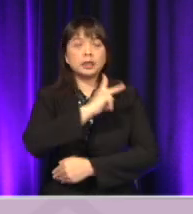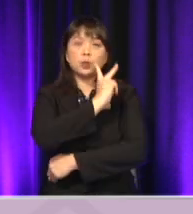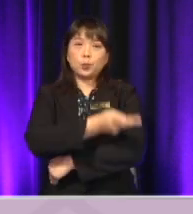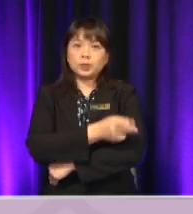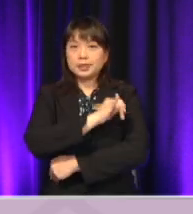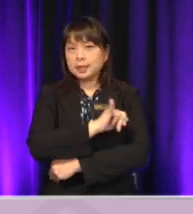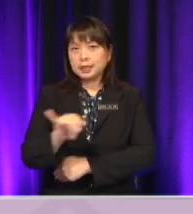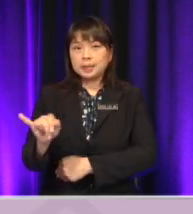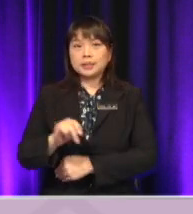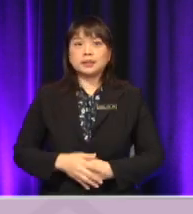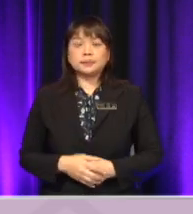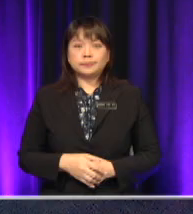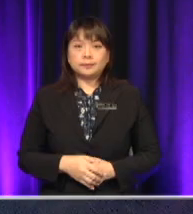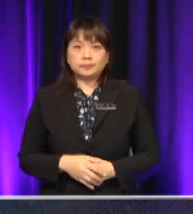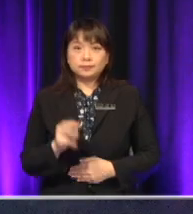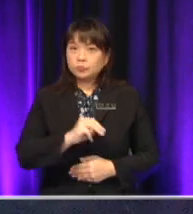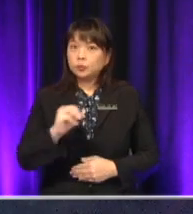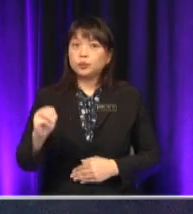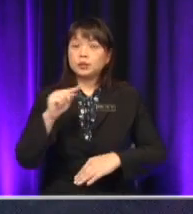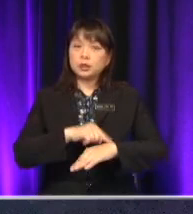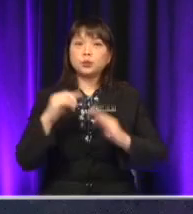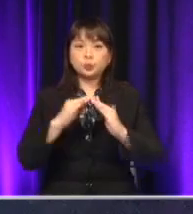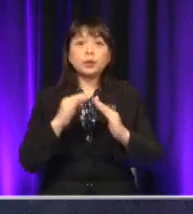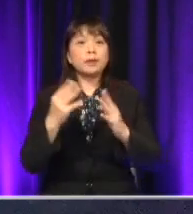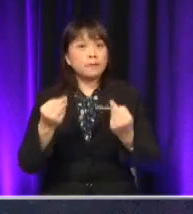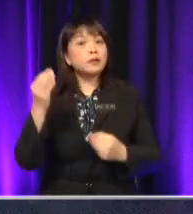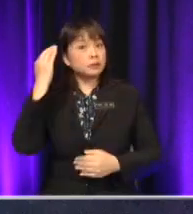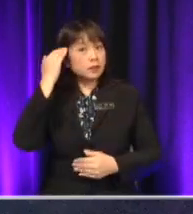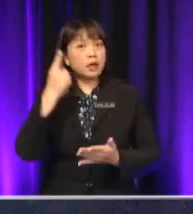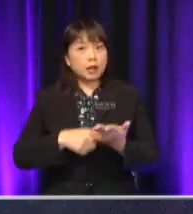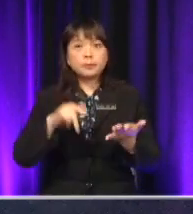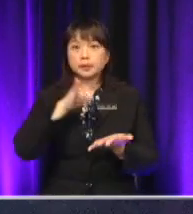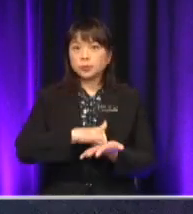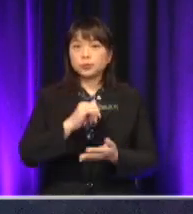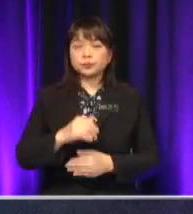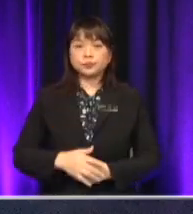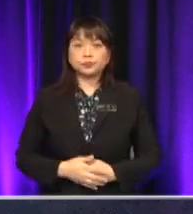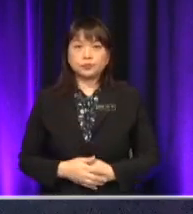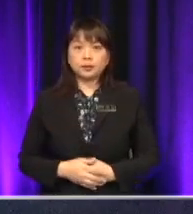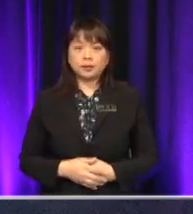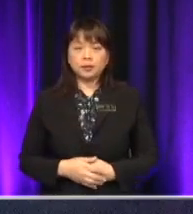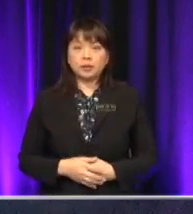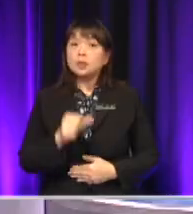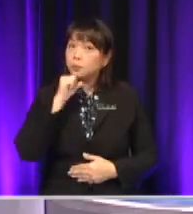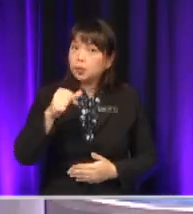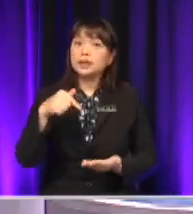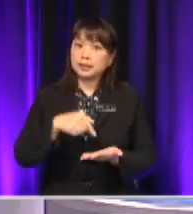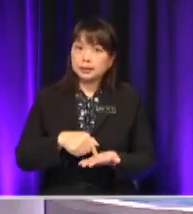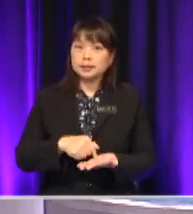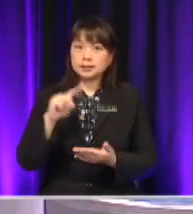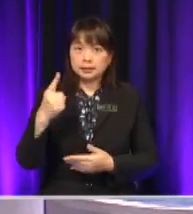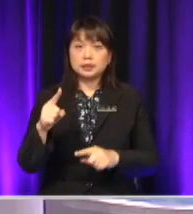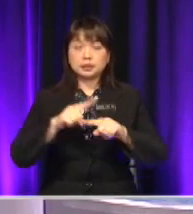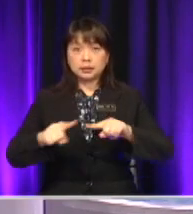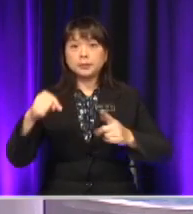tengok sama-sama. Saya rasa murid-murid di rumah pun dah nak tahu ni, cikgu. Apakah kuantiti asas tersebut? Kan? Okey, ada beberapa. Bukan setakat ini saja, ada banyak lagi. Tapi ini